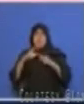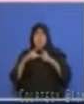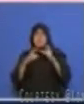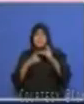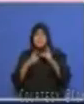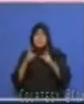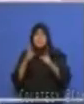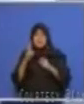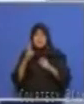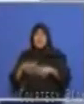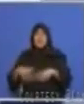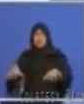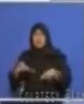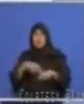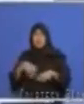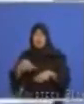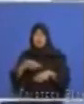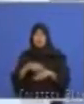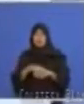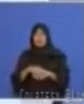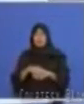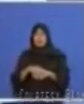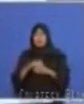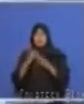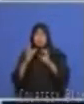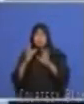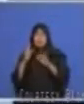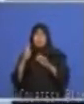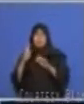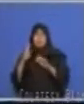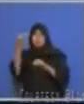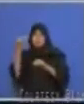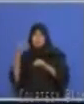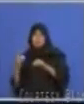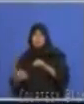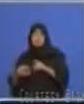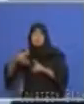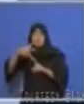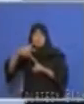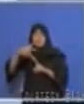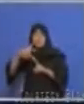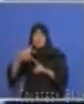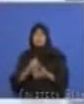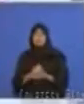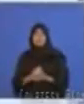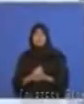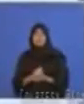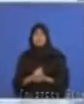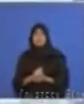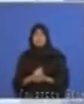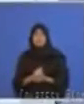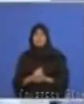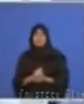sana artinya dia sudah urutan keempat dari seluruh kabupaten di provinsi di provinsi Sulawesi Selatan sudah teriri inilah yang dimaksud